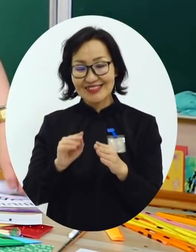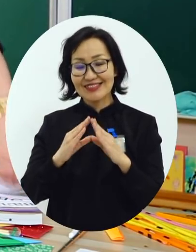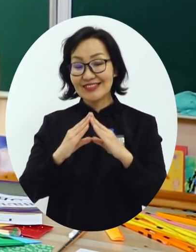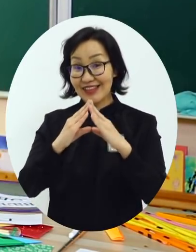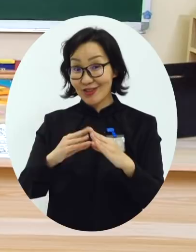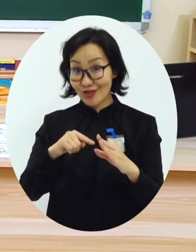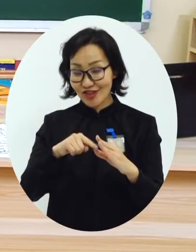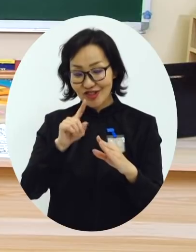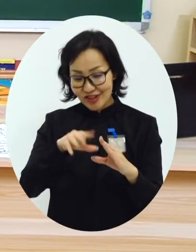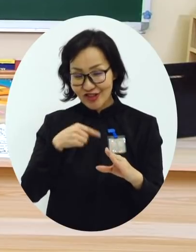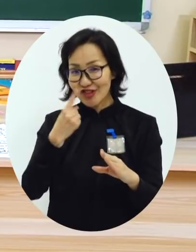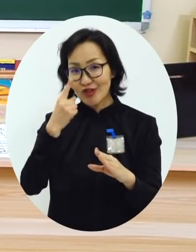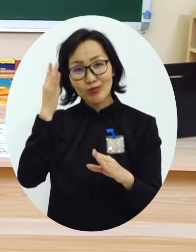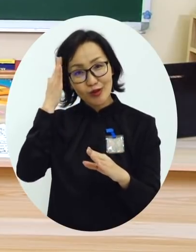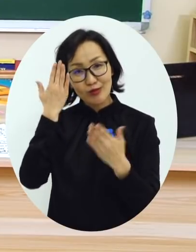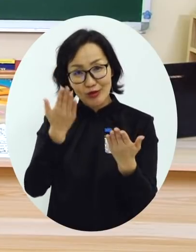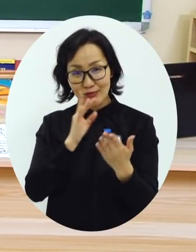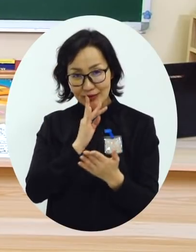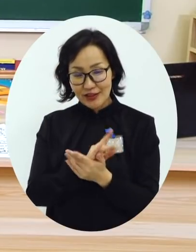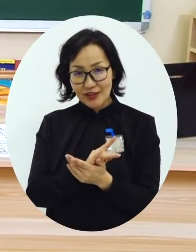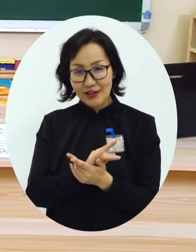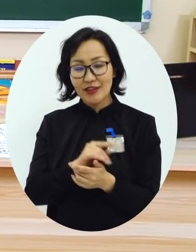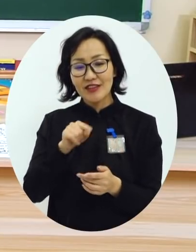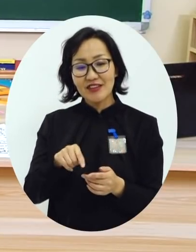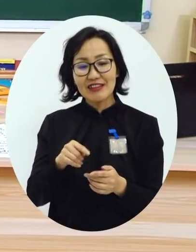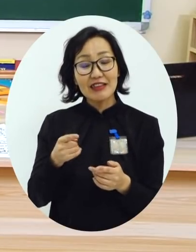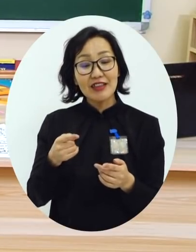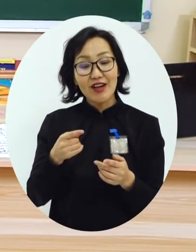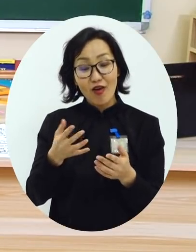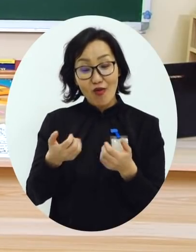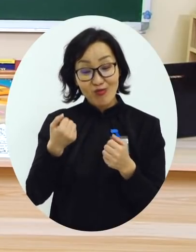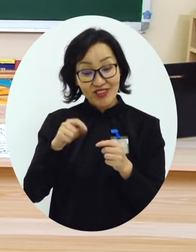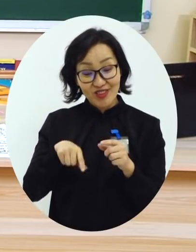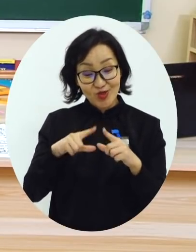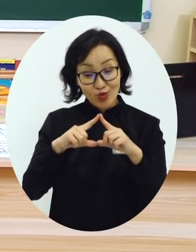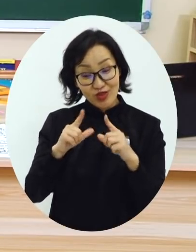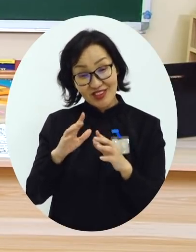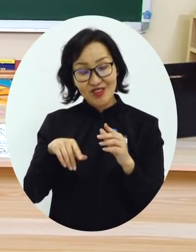бодлогыг бодъё. За, өмнөх хичээлдэр өгсөн байгаа дүрсүүдийг яагаараа гэсэн